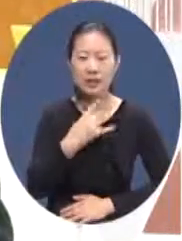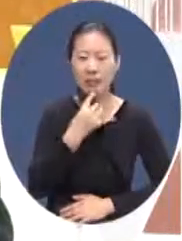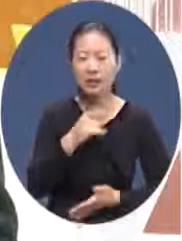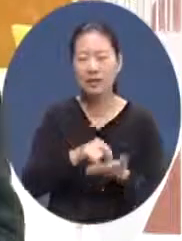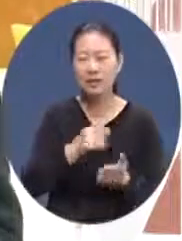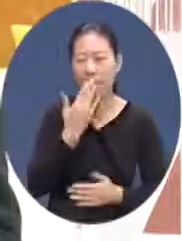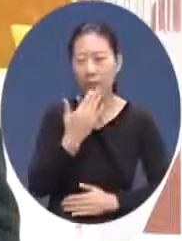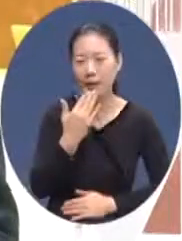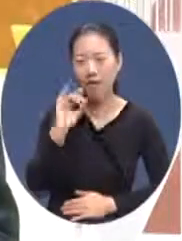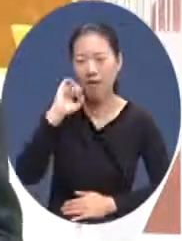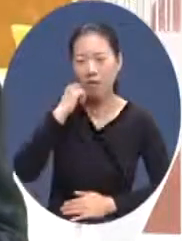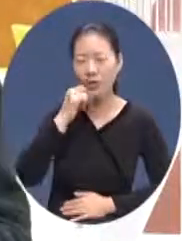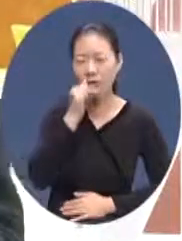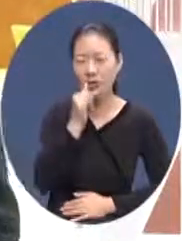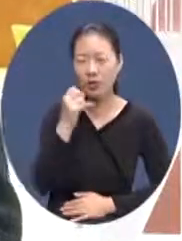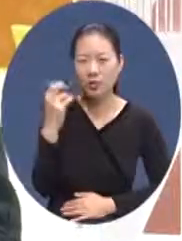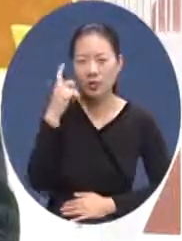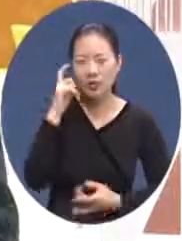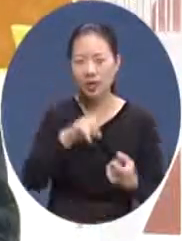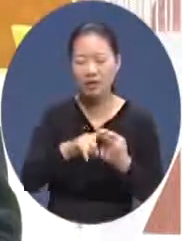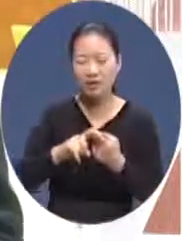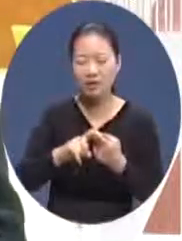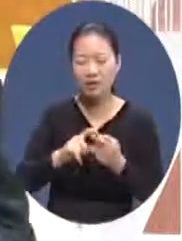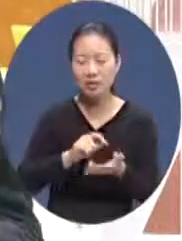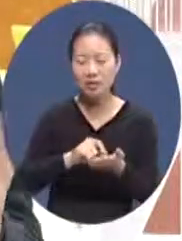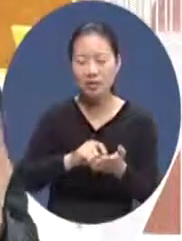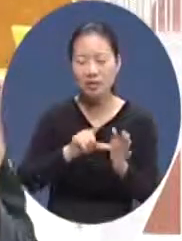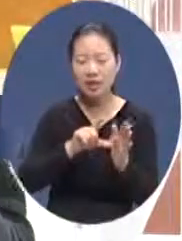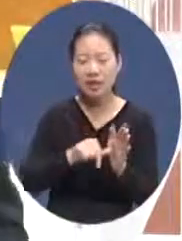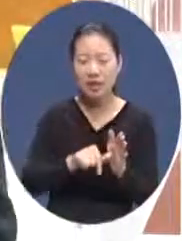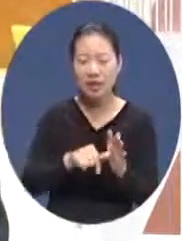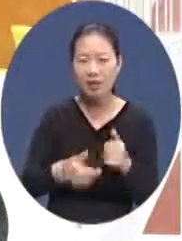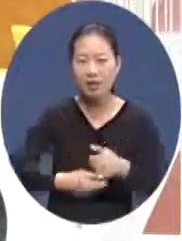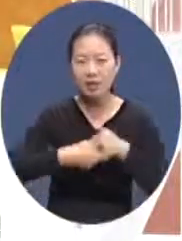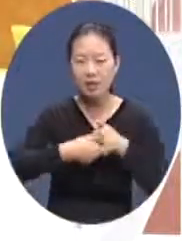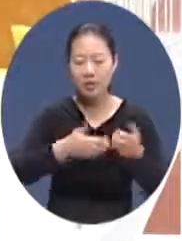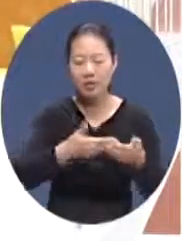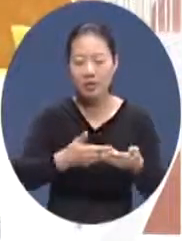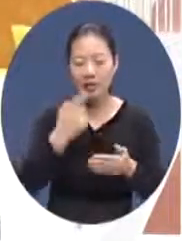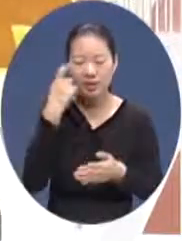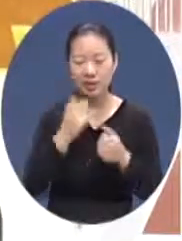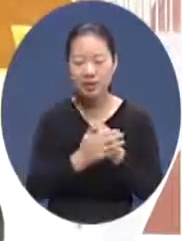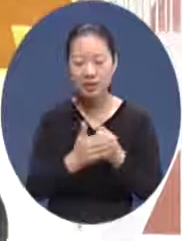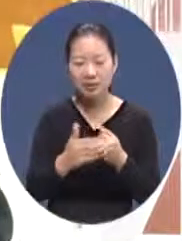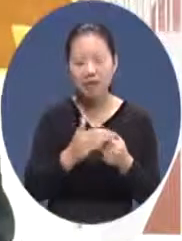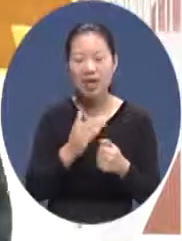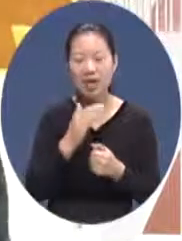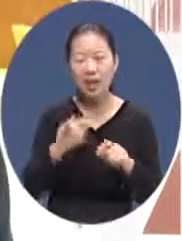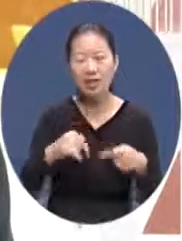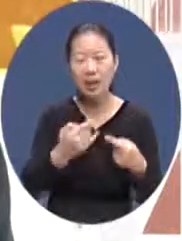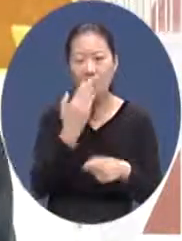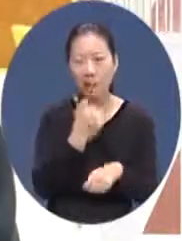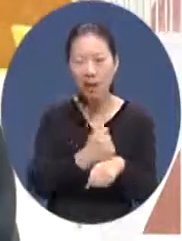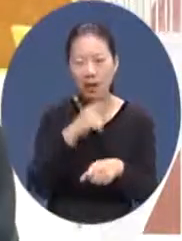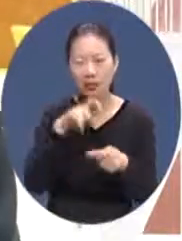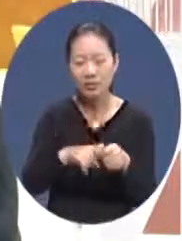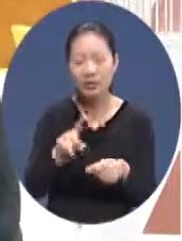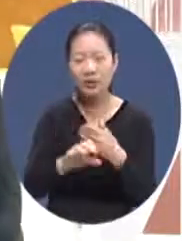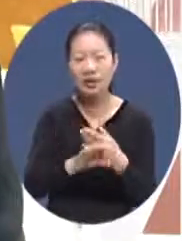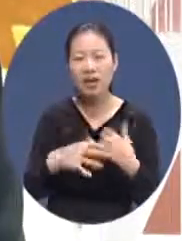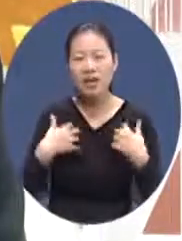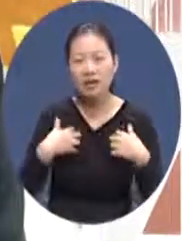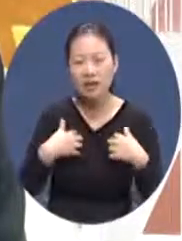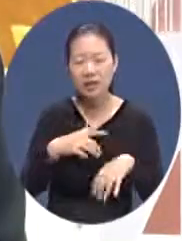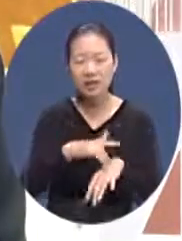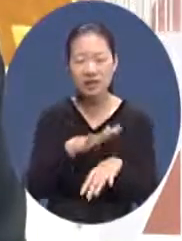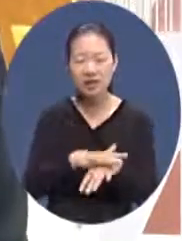쓸 것 같 좀 어렵거나 관심사를 쓰라고 그러면 또 이제 대접받는 느낌 때문에 또 쓰기 할 거예요. 결과적으로 우리 목적은 즐겁게